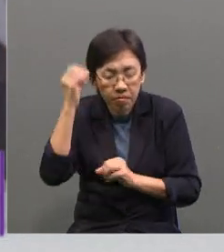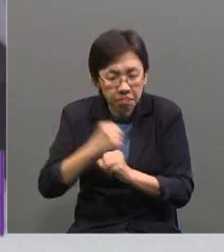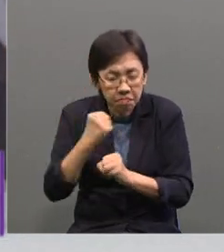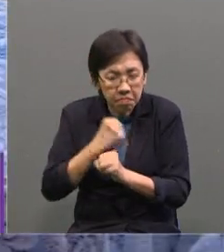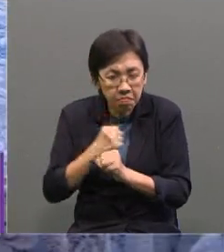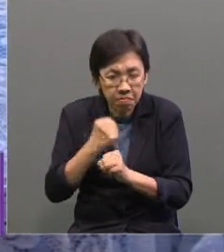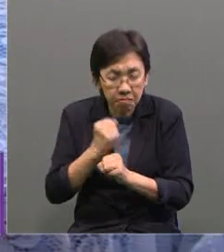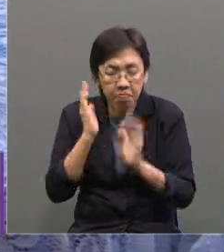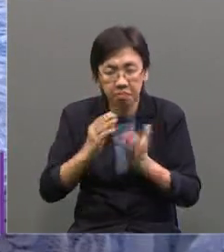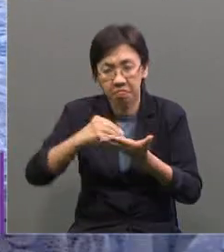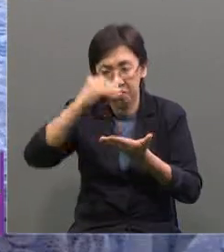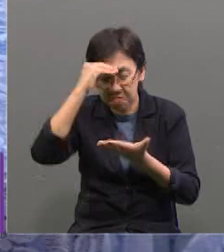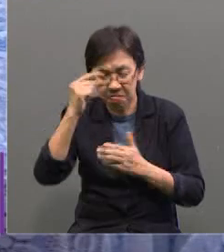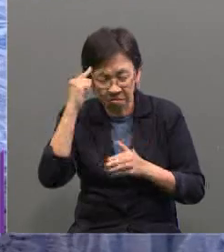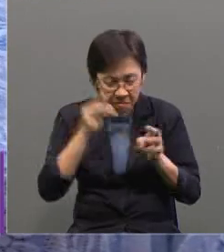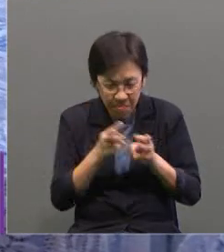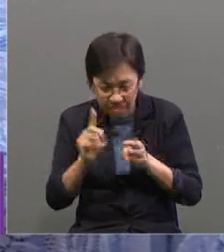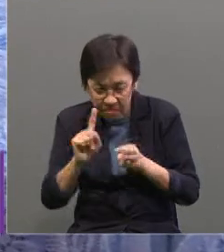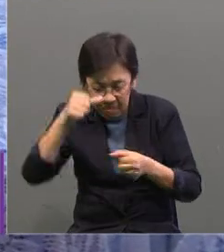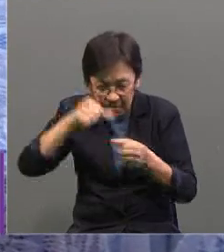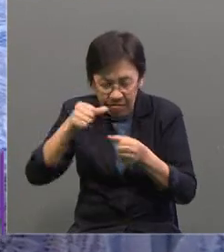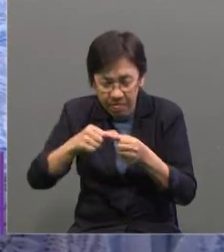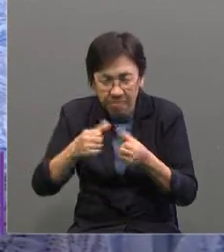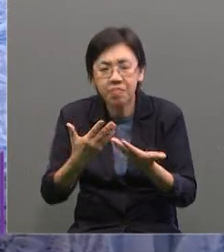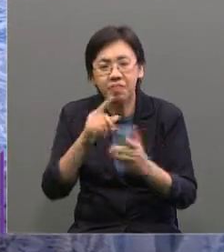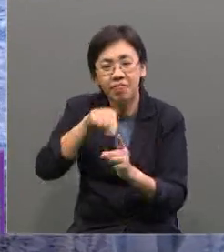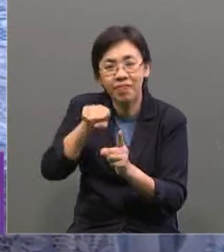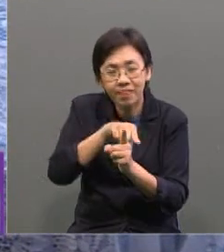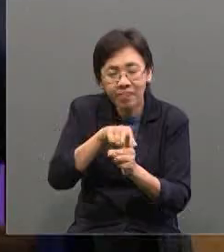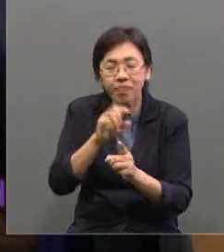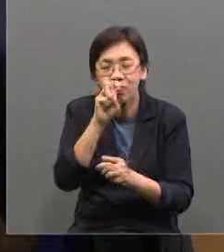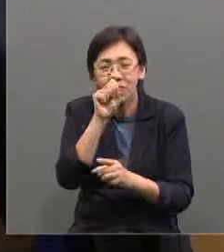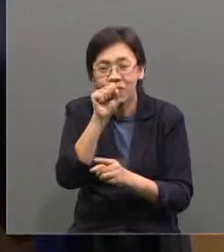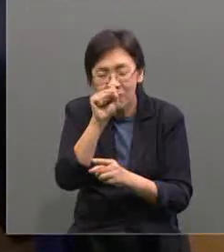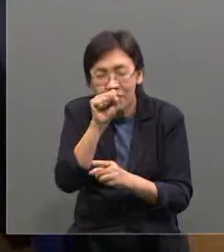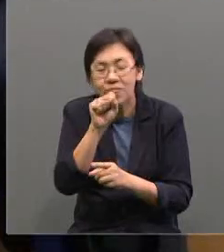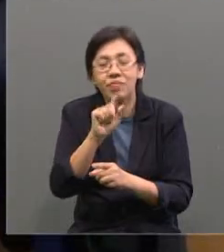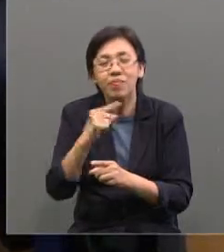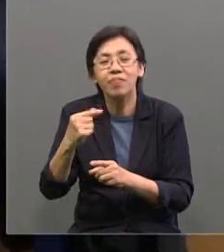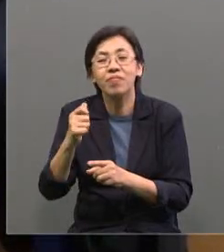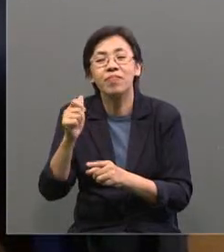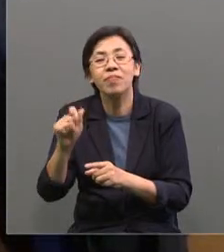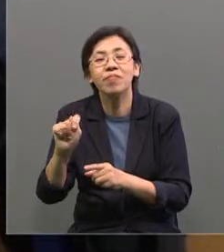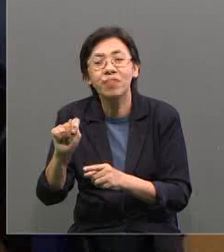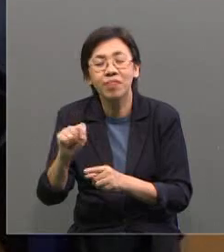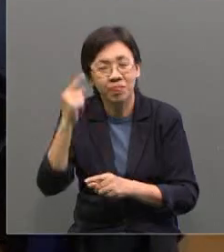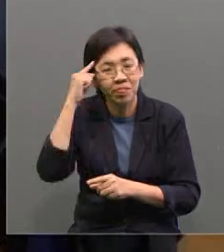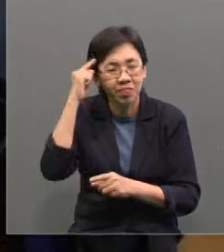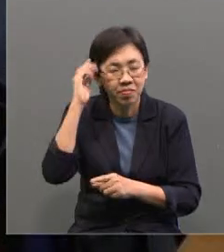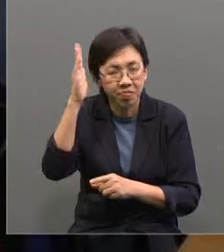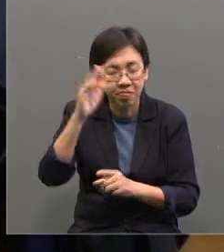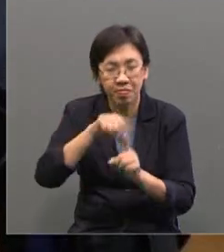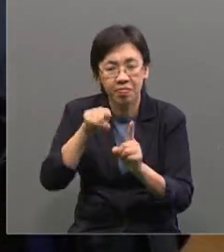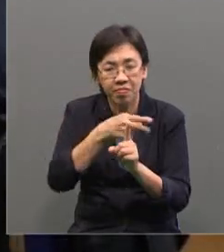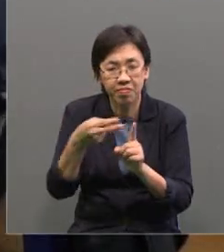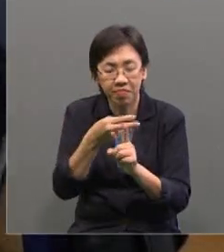เพื่อส่งเสริมให้ผู้เรียนเนี่ยมีเทคนิคในการจำ TGAT Inc เพื่อให้เด็กที่เข้าร่วมโครงการเนี่ยมีเจตคติที่ดีต่อการใช้ทัก